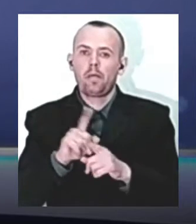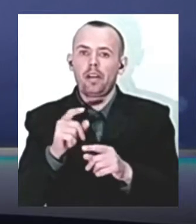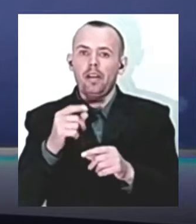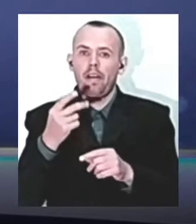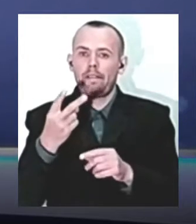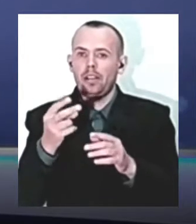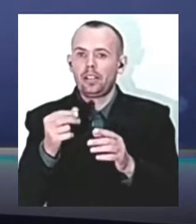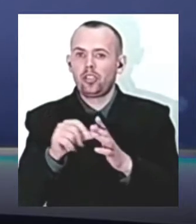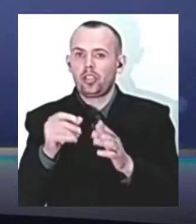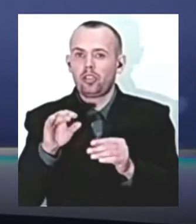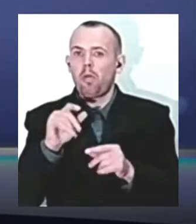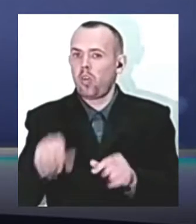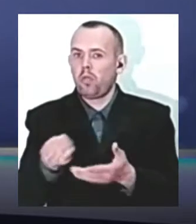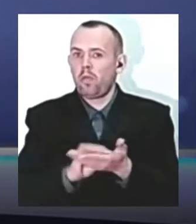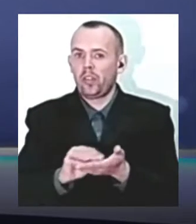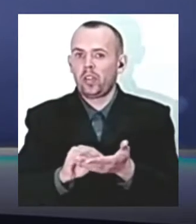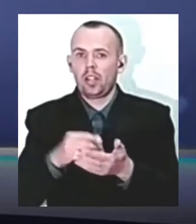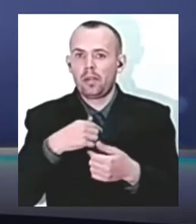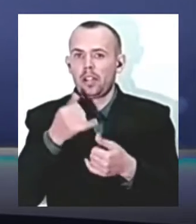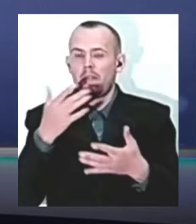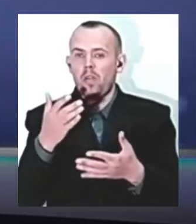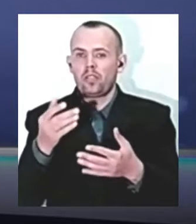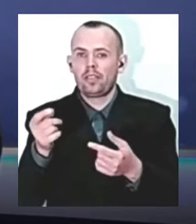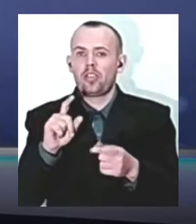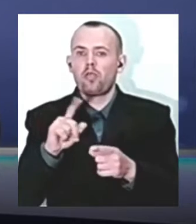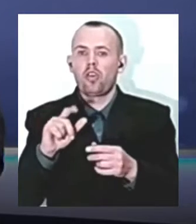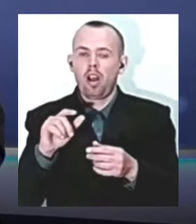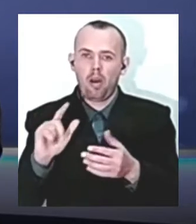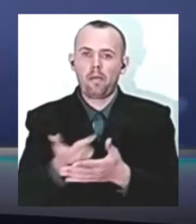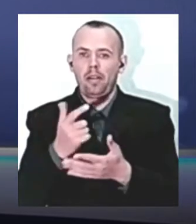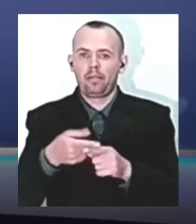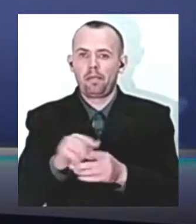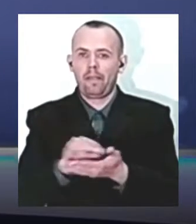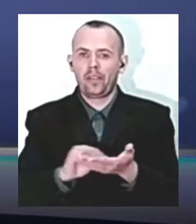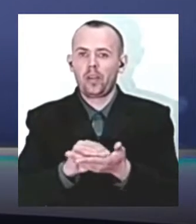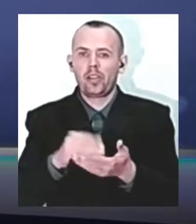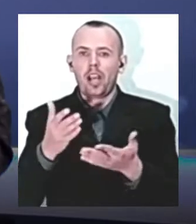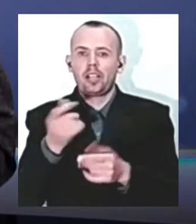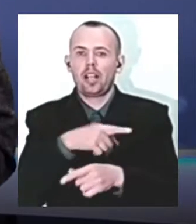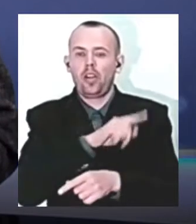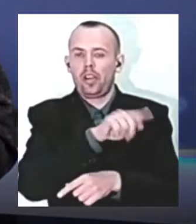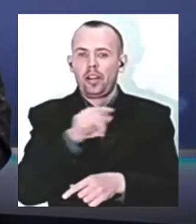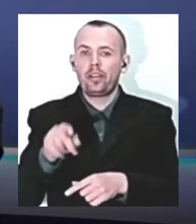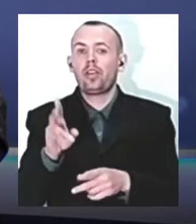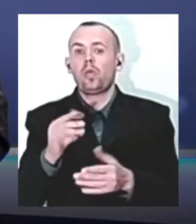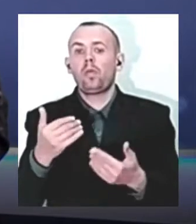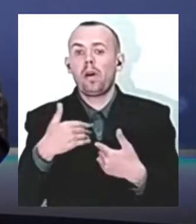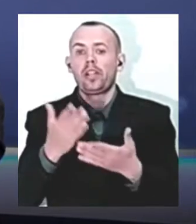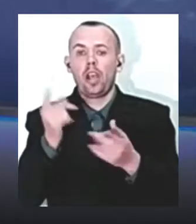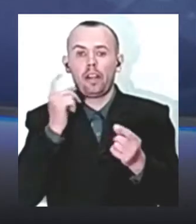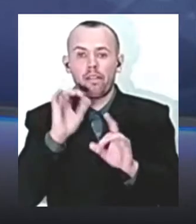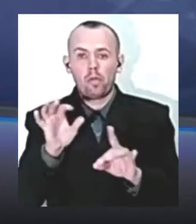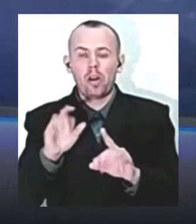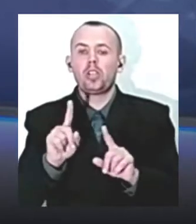може повторитися, і ми не можемо виключити так, що це знову трапиться в якійсь з лікарень? Ну, в мене є інформація, що